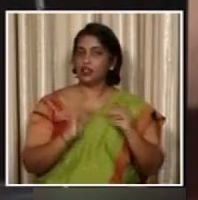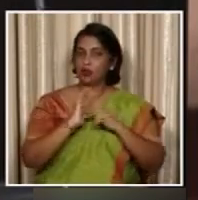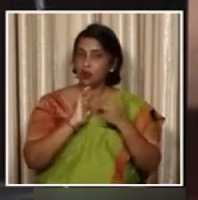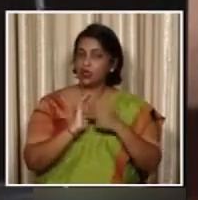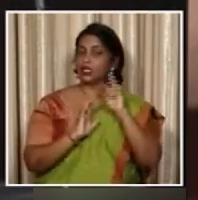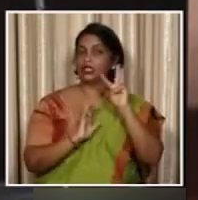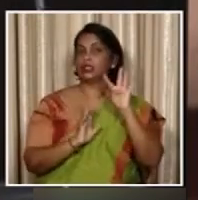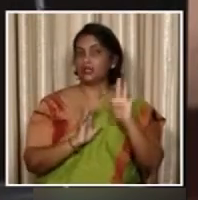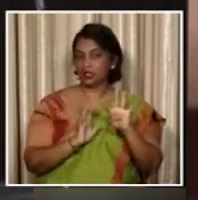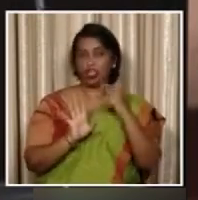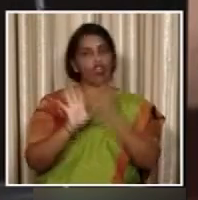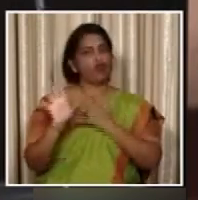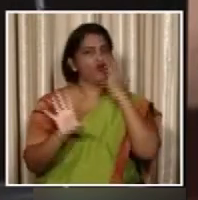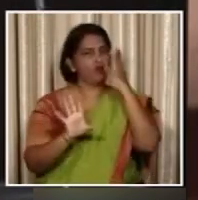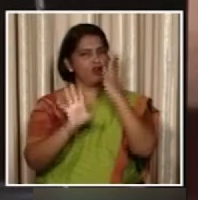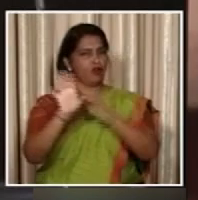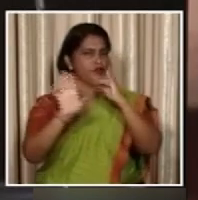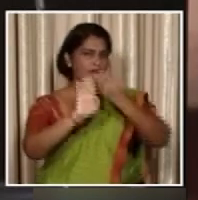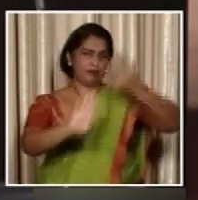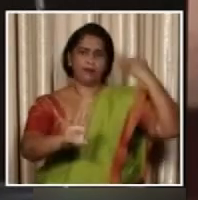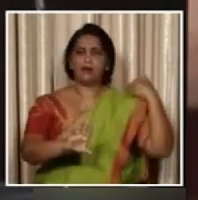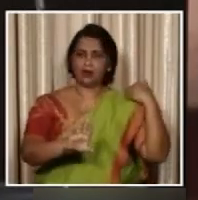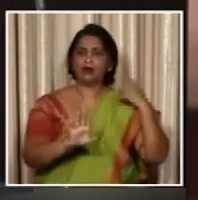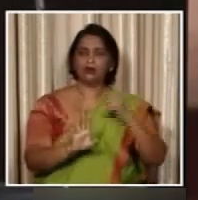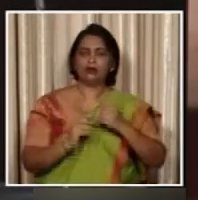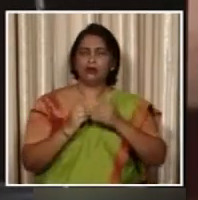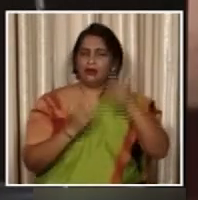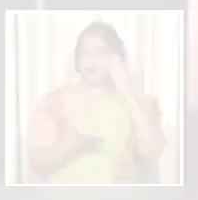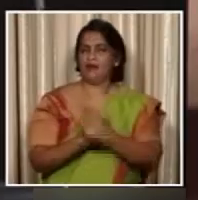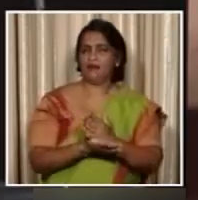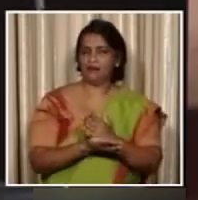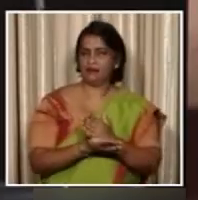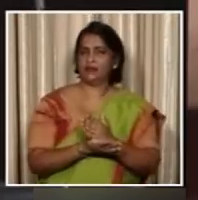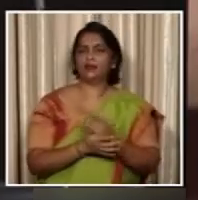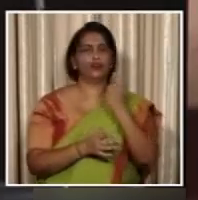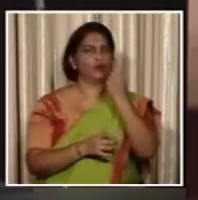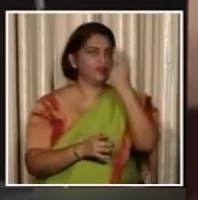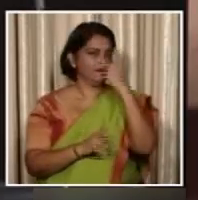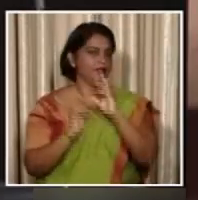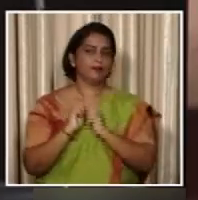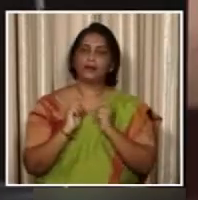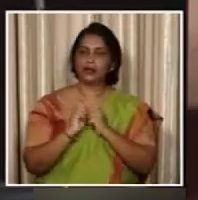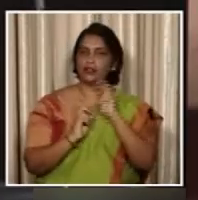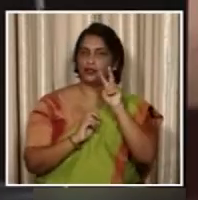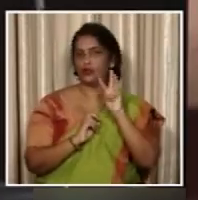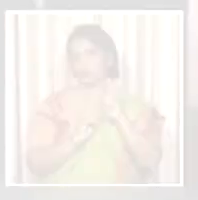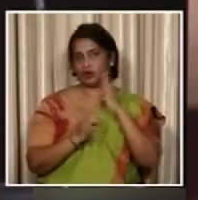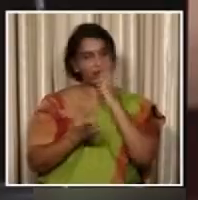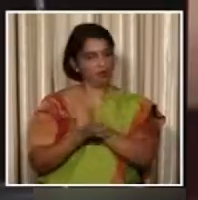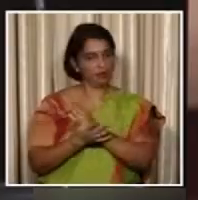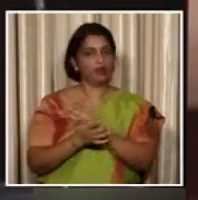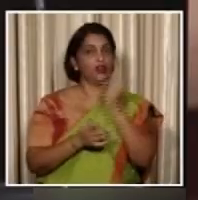ව්‍යාපෘති 34ක් අවුරුදු 5කට 6කට ඉස්සෙල්ලා ඉඳන් පටන් ගත්ත 34ක් මග නැවතිලා තියෙනවා මූල්‍යමය හේතු නිසා 23ක් නැවතිලා